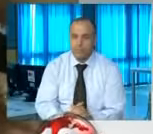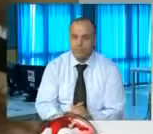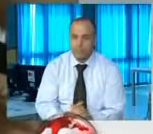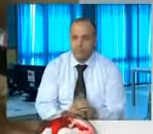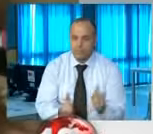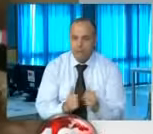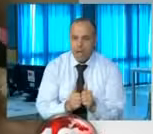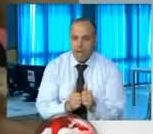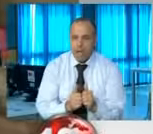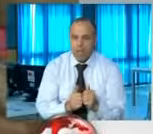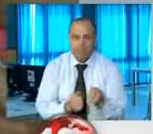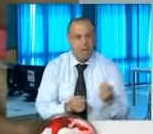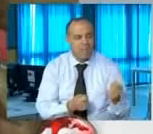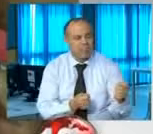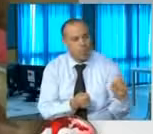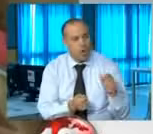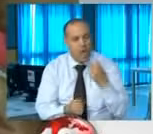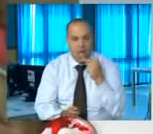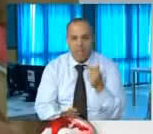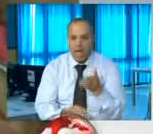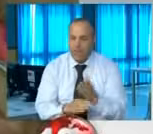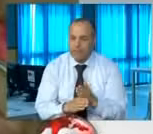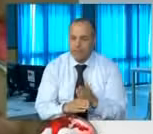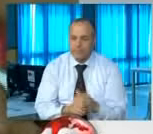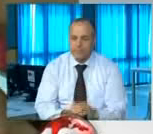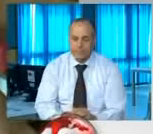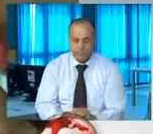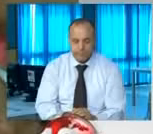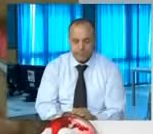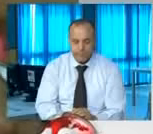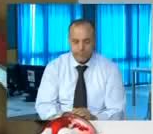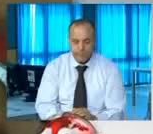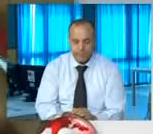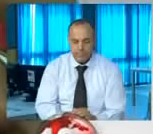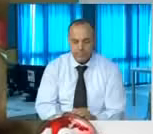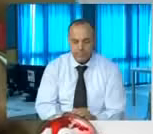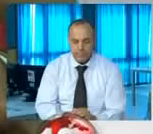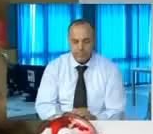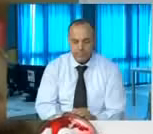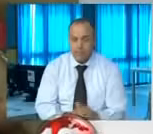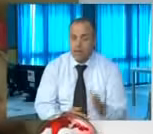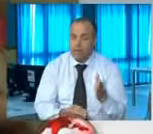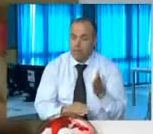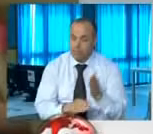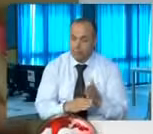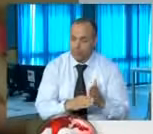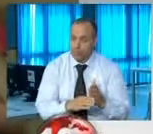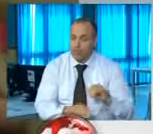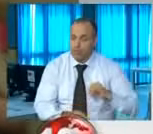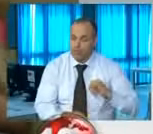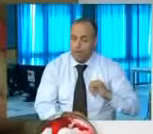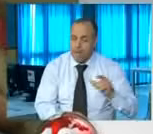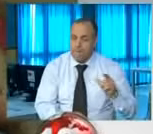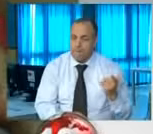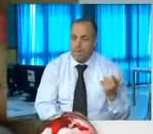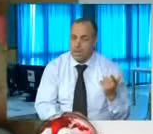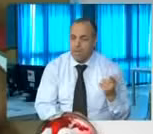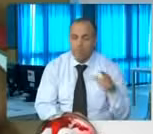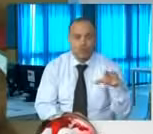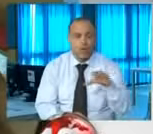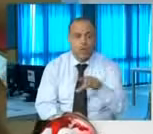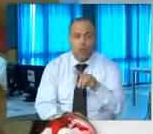دي بيزنس بلان كليوما بش يكونوا حاضرين، بش يعني توفروا للشباب في